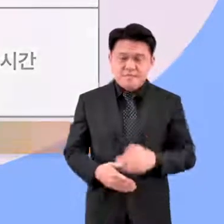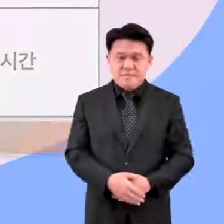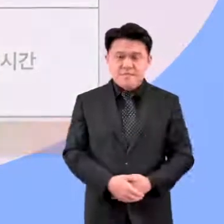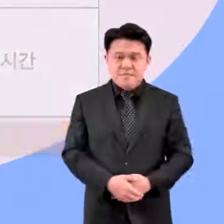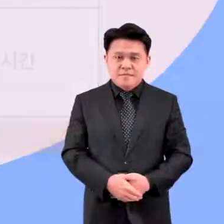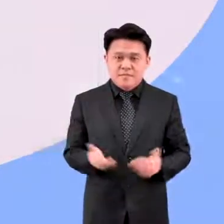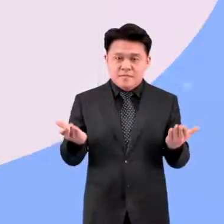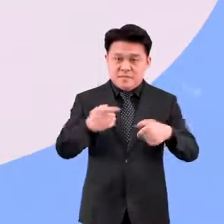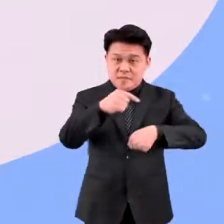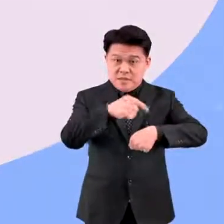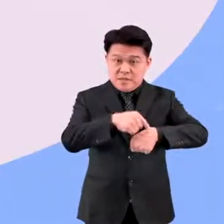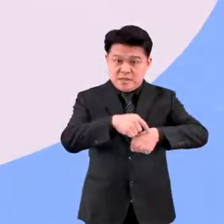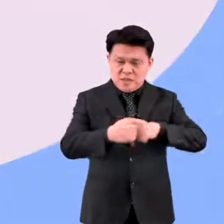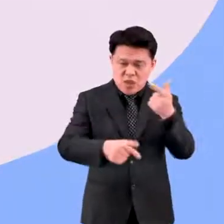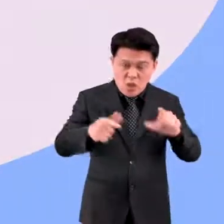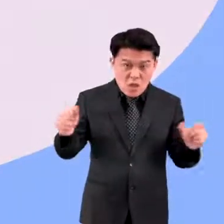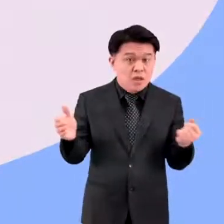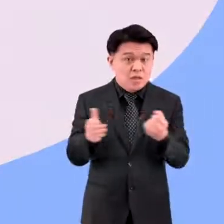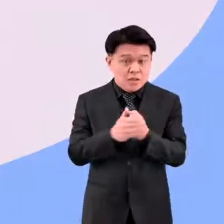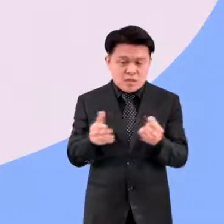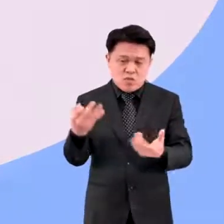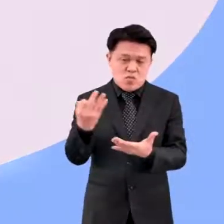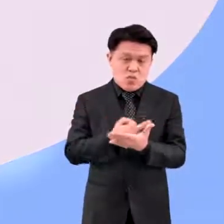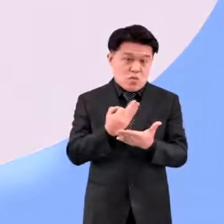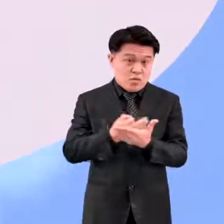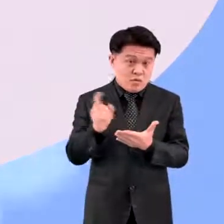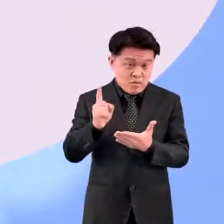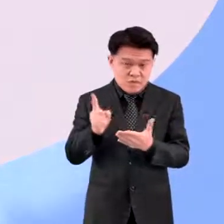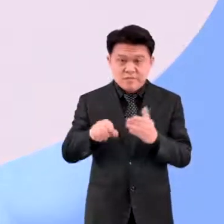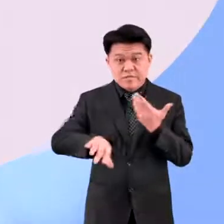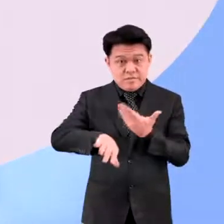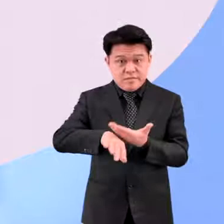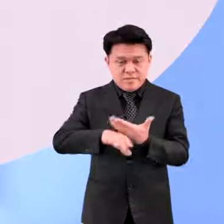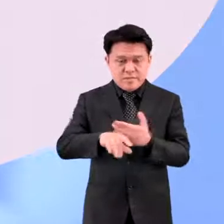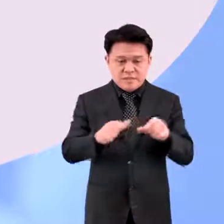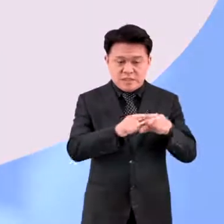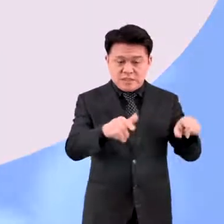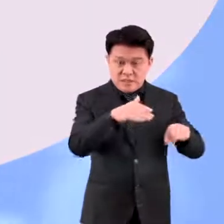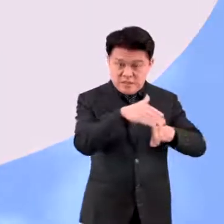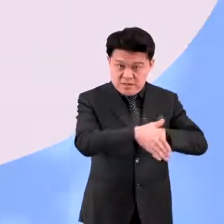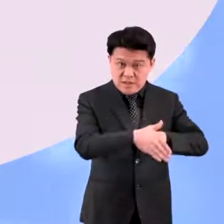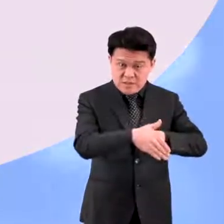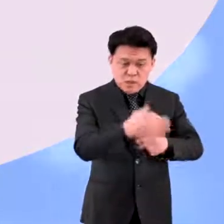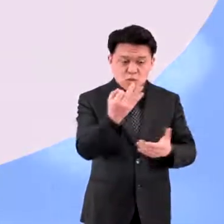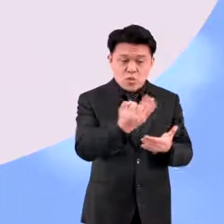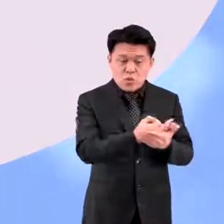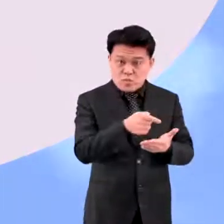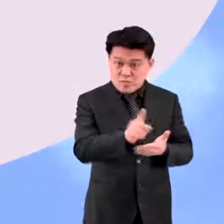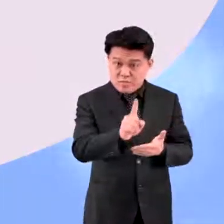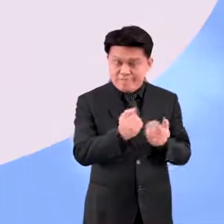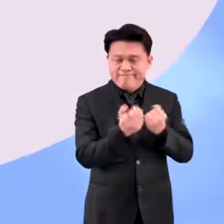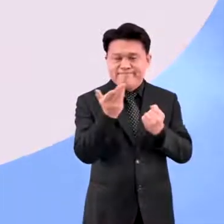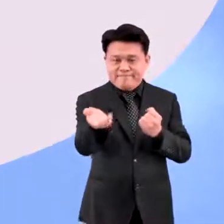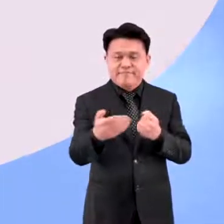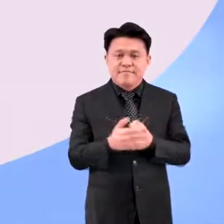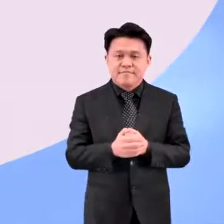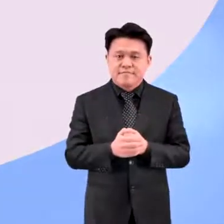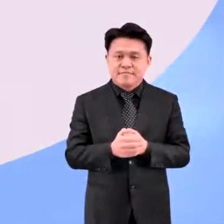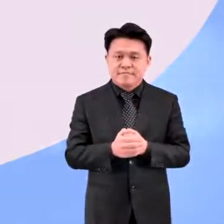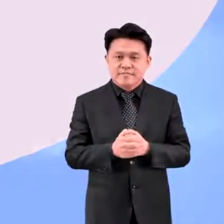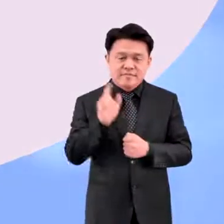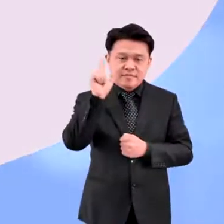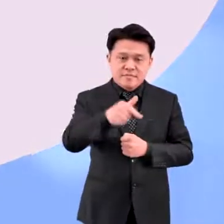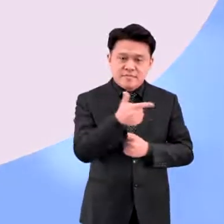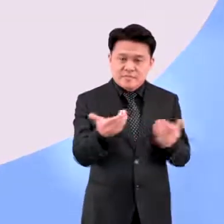없습니다. 근무 시간이 다르기 때문에 급여도 달라집니다. 일반형 일자리의 월급에 대해